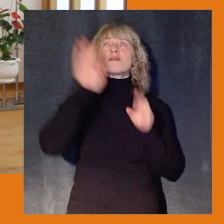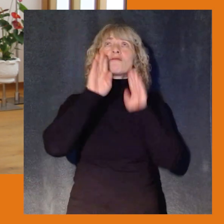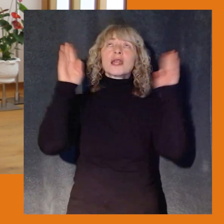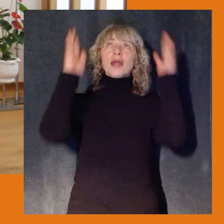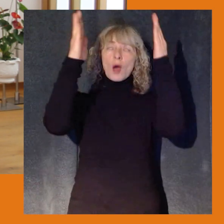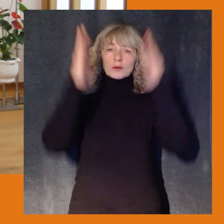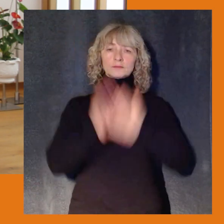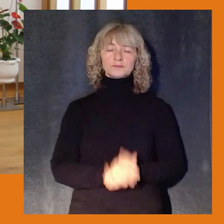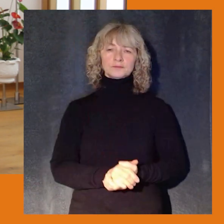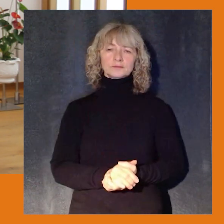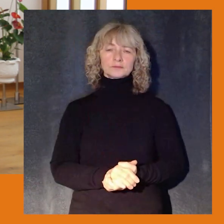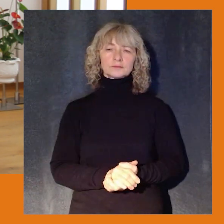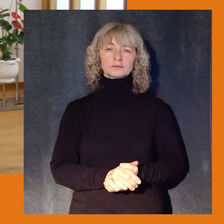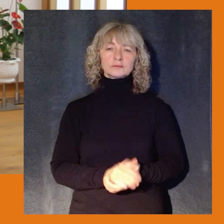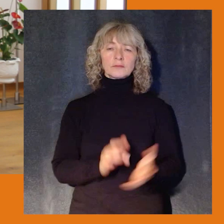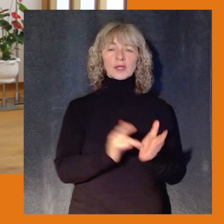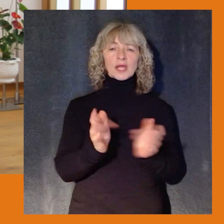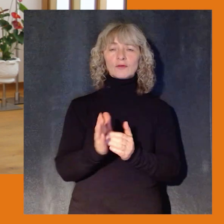und braucht Gottvertrauen.